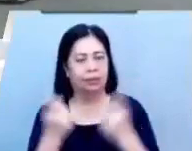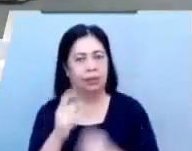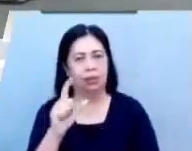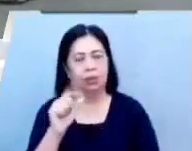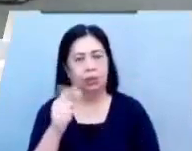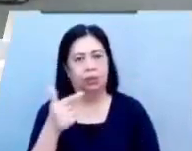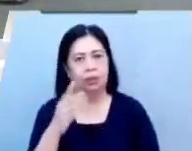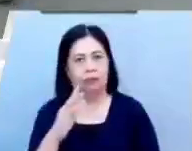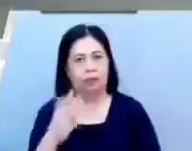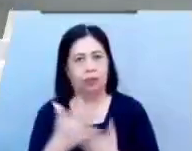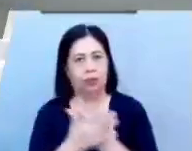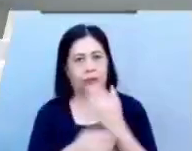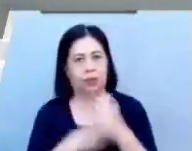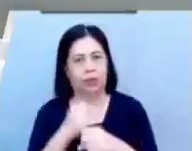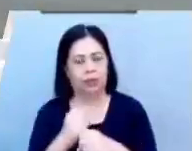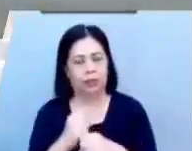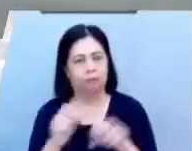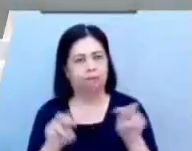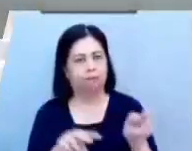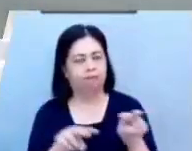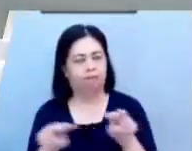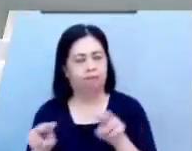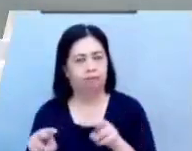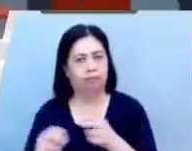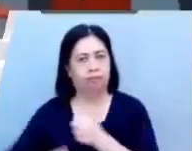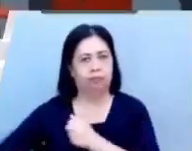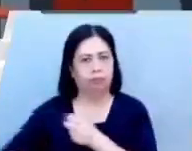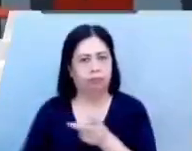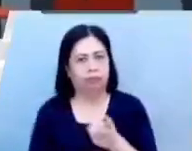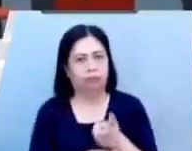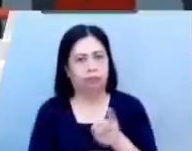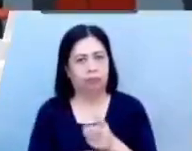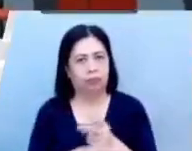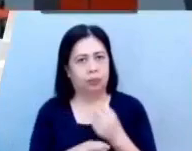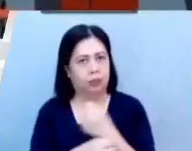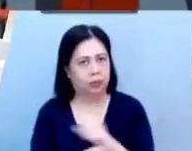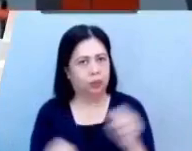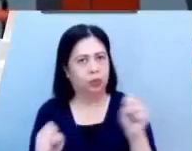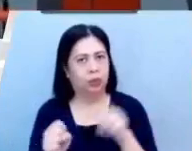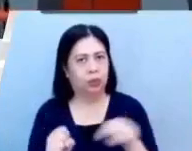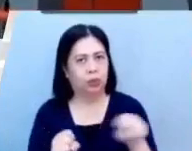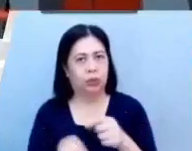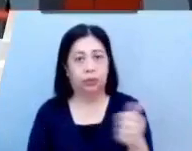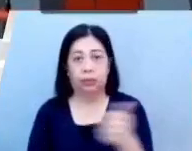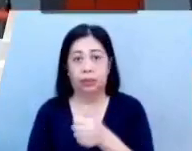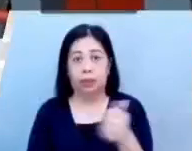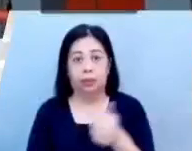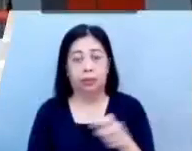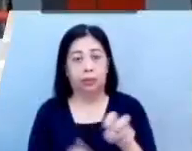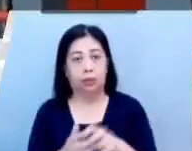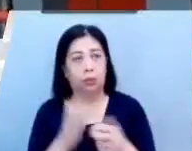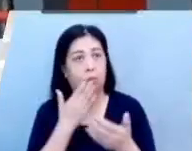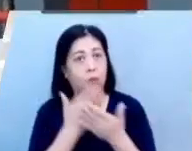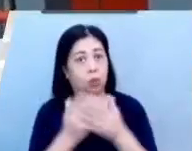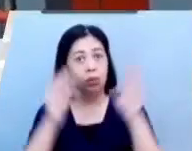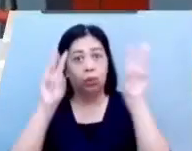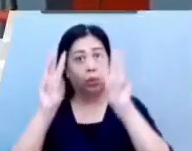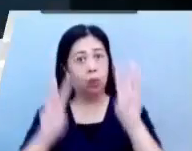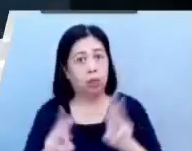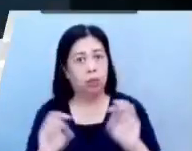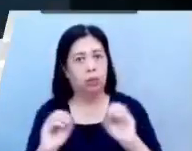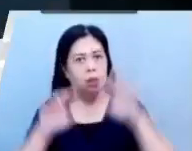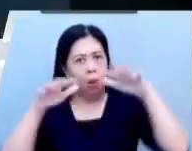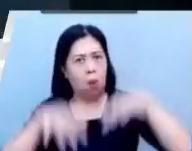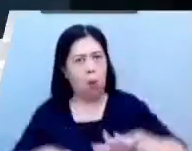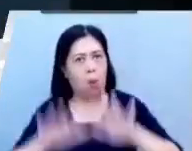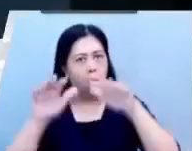Buong pwersa pa rin ang pagbabantay ng uniform personnel sa pier para sa seguridad ng mga biyahero. Maganda ang panahon at walang malalaking alon. Walang nagkakansela